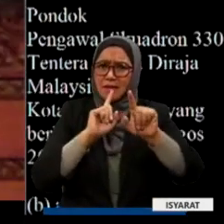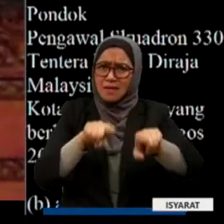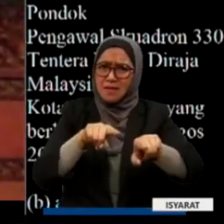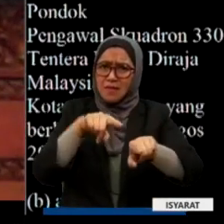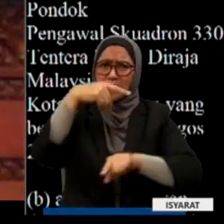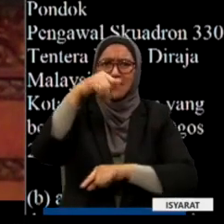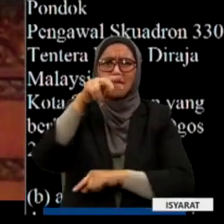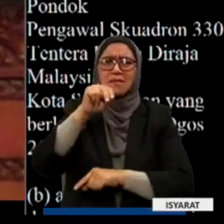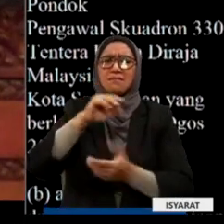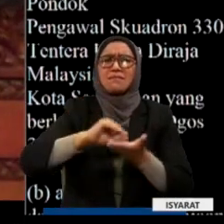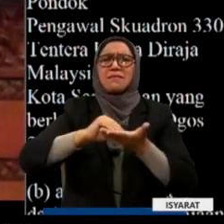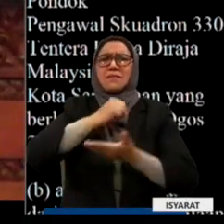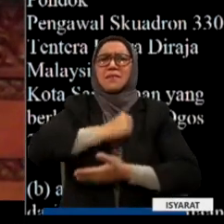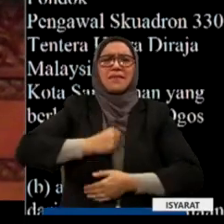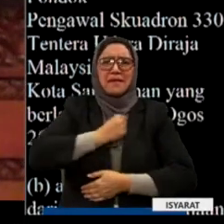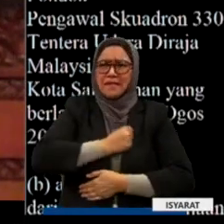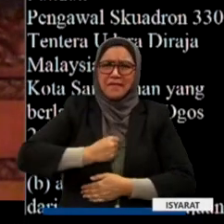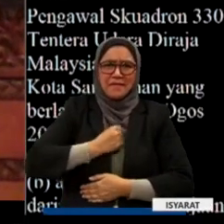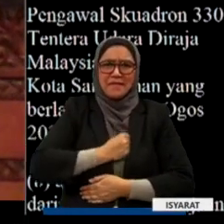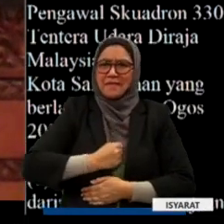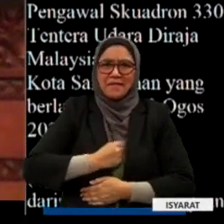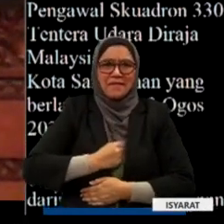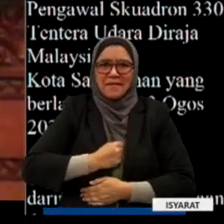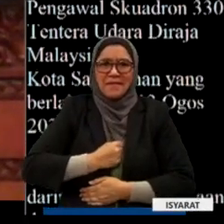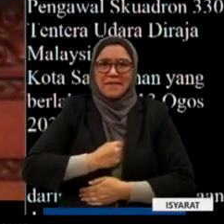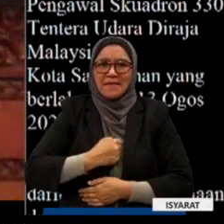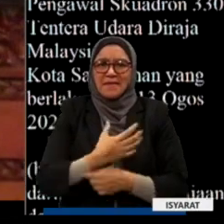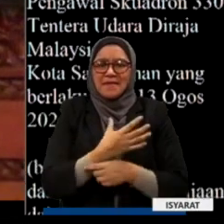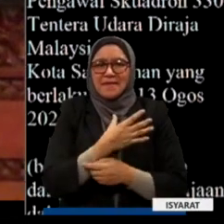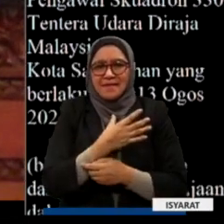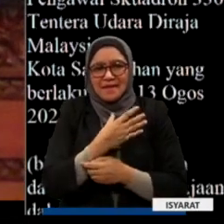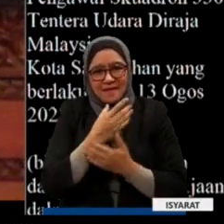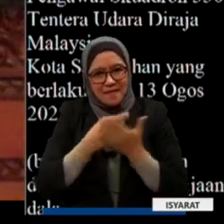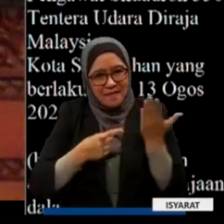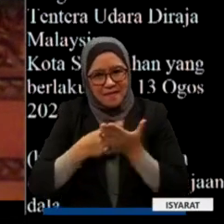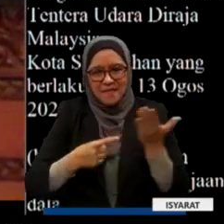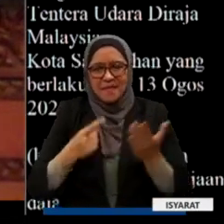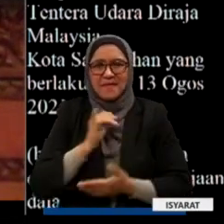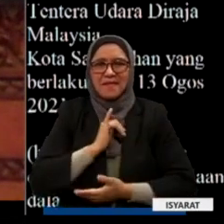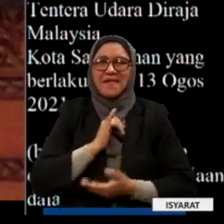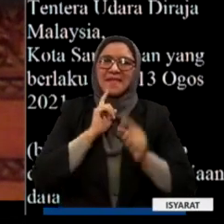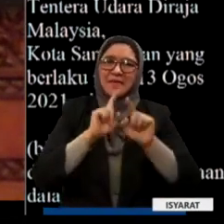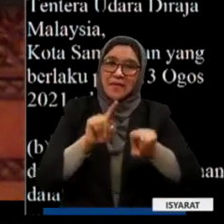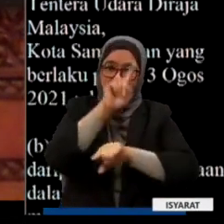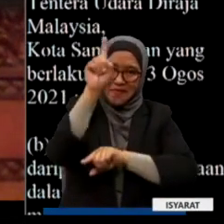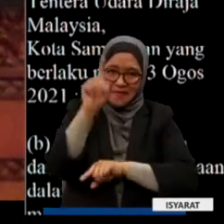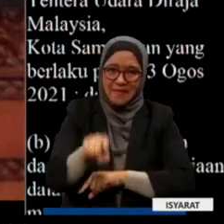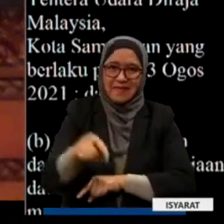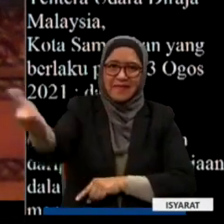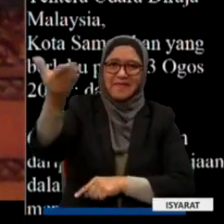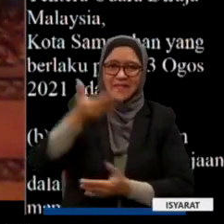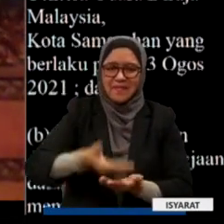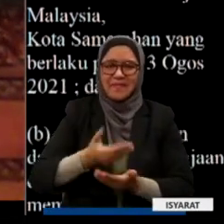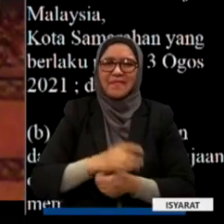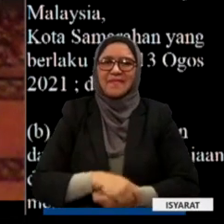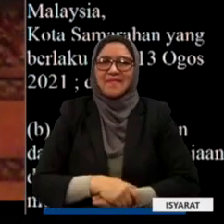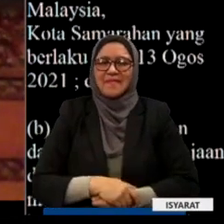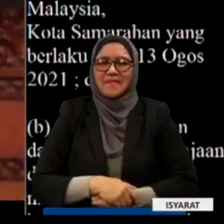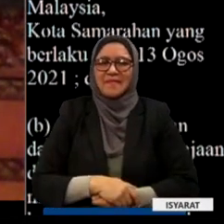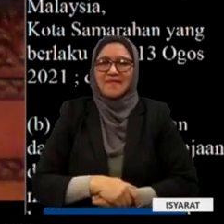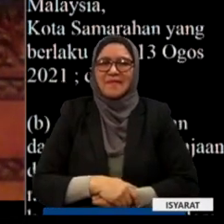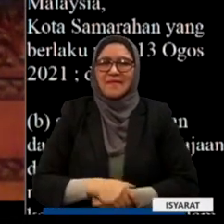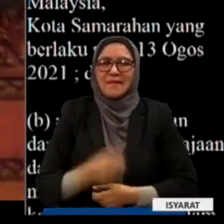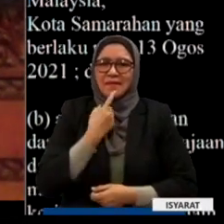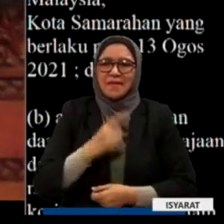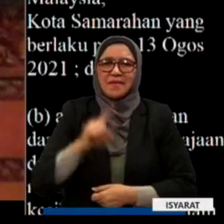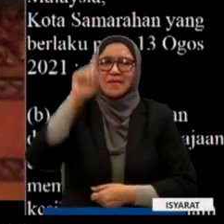pantun izin sama Abah ayo apapun uh saya jawab Soalnya ditemukan kecemasan